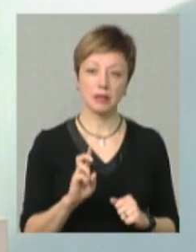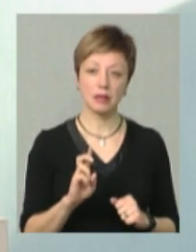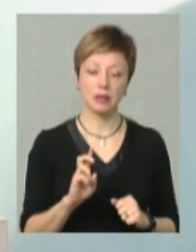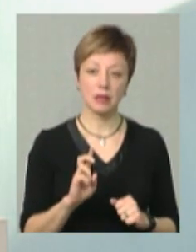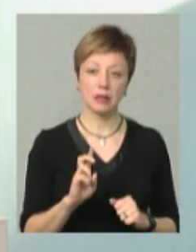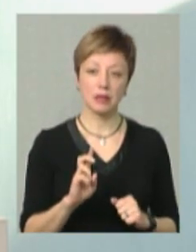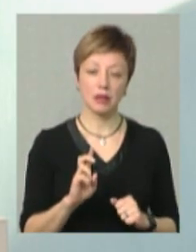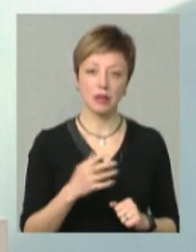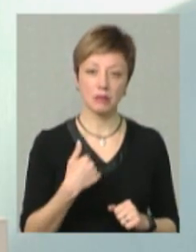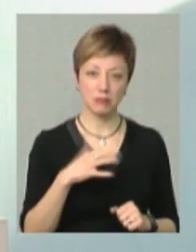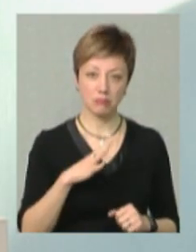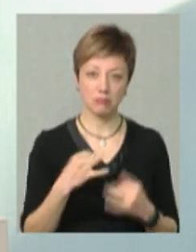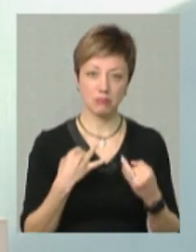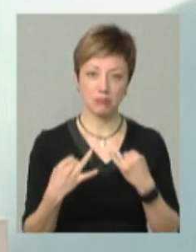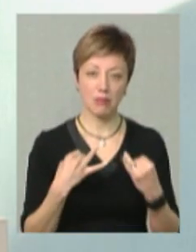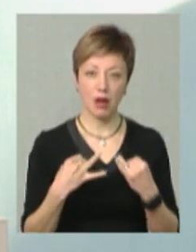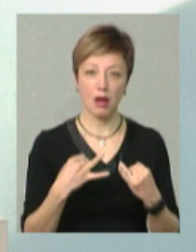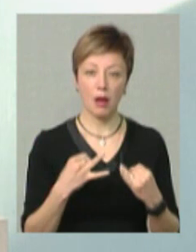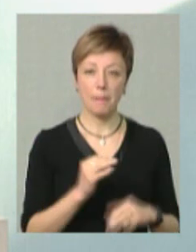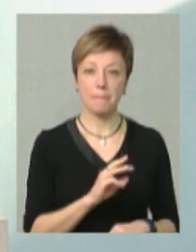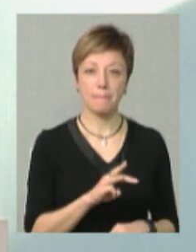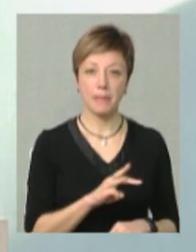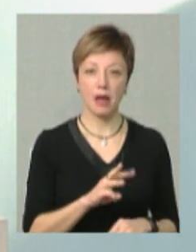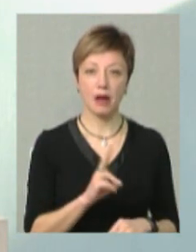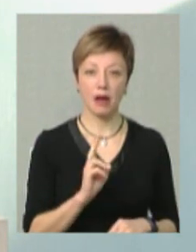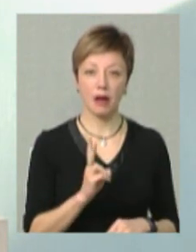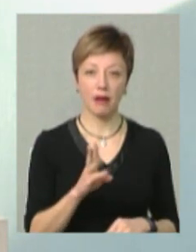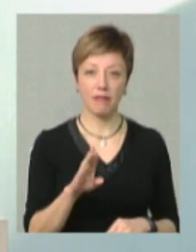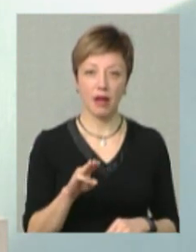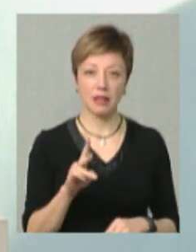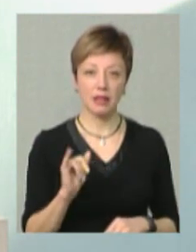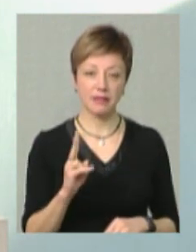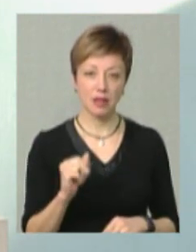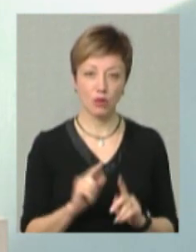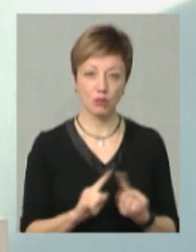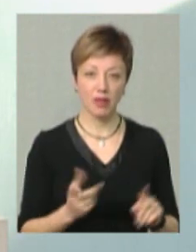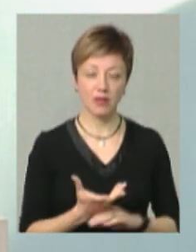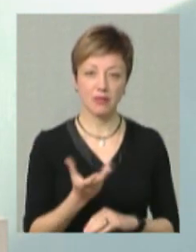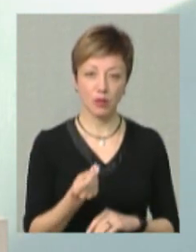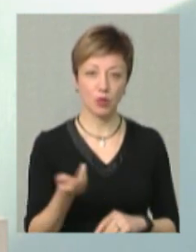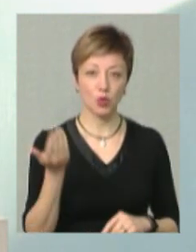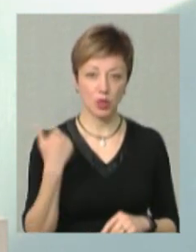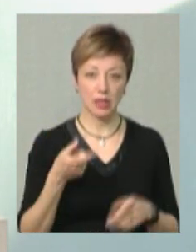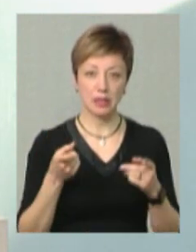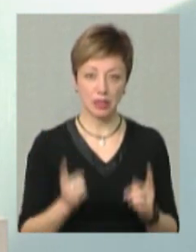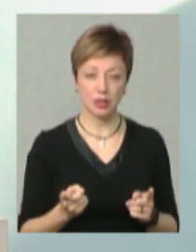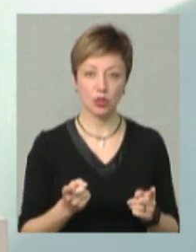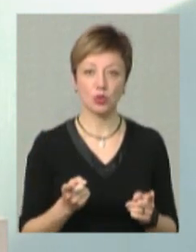я говорила з Марією Квітківською про саме про особливості виплати, то тоді